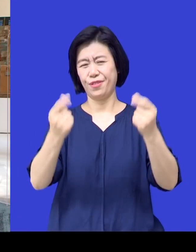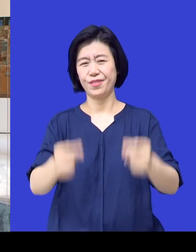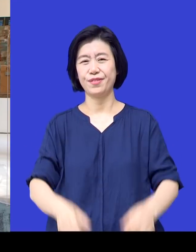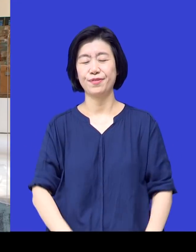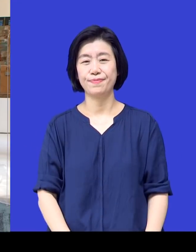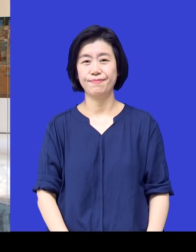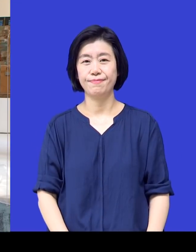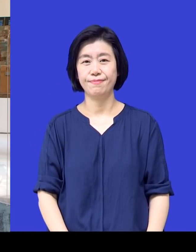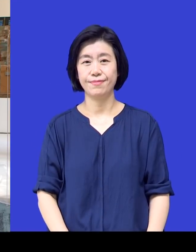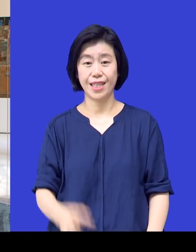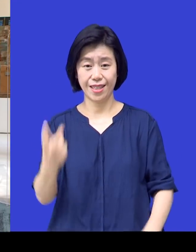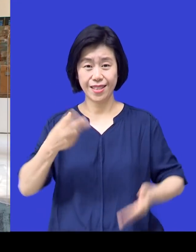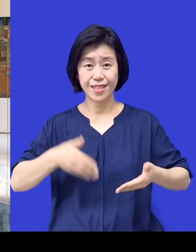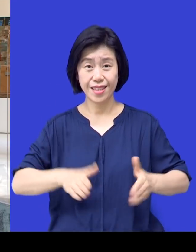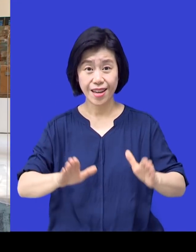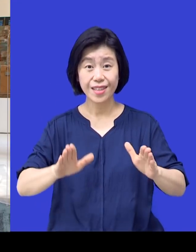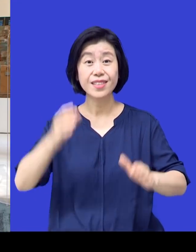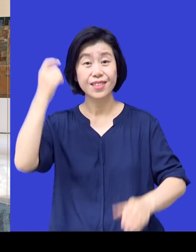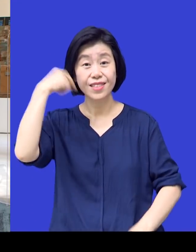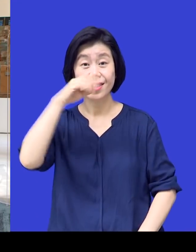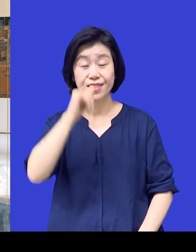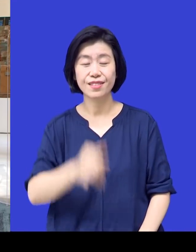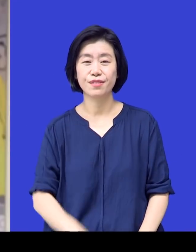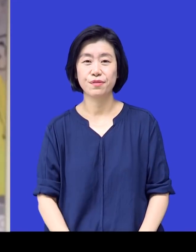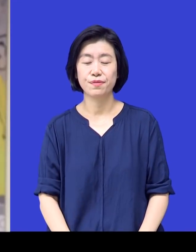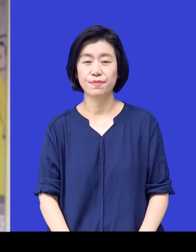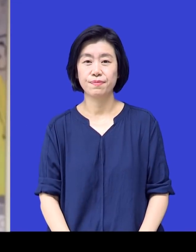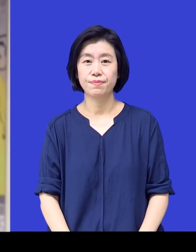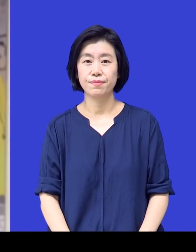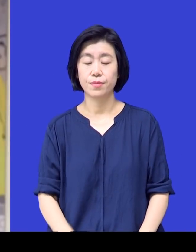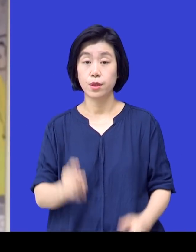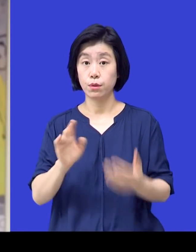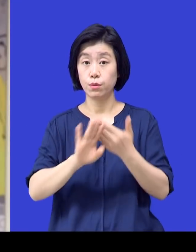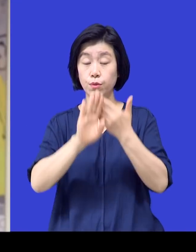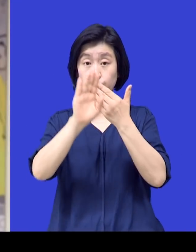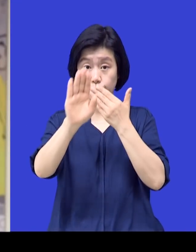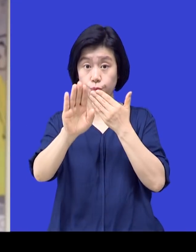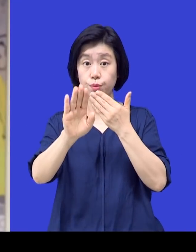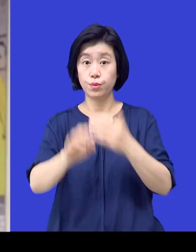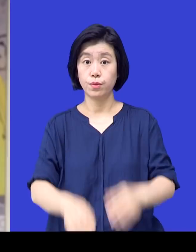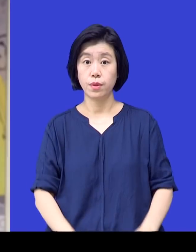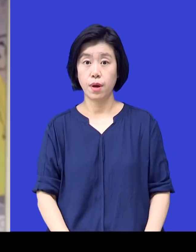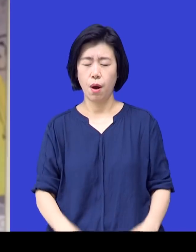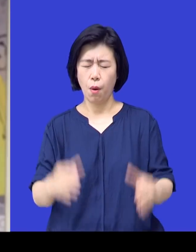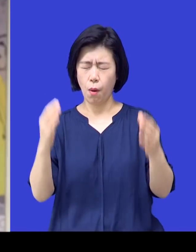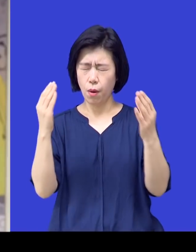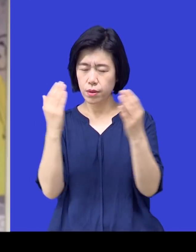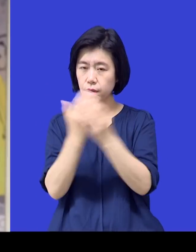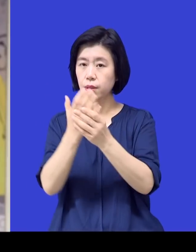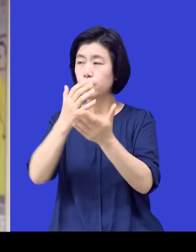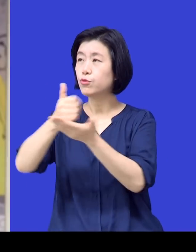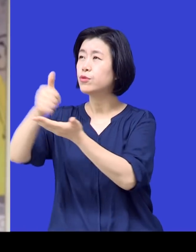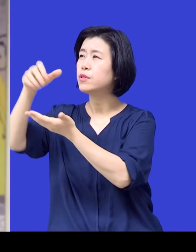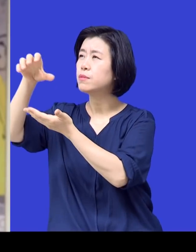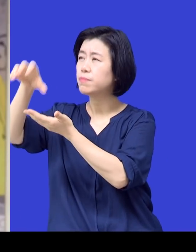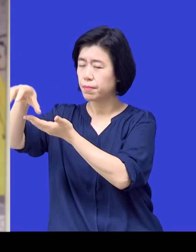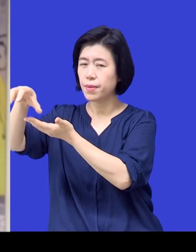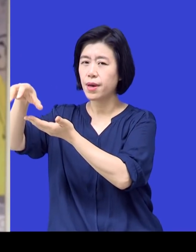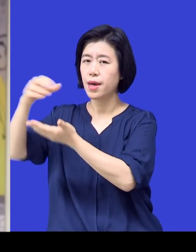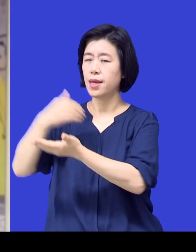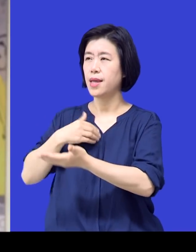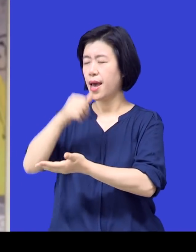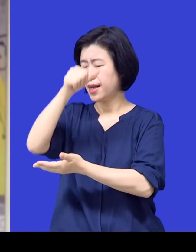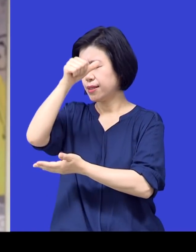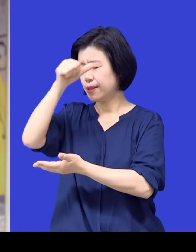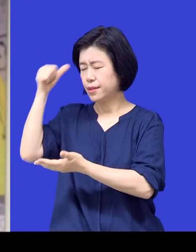때. 예. 그리고 뭐 그 뒤로는 진짜 온전히 주님 앞에 내 삶을 드립니다. 이